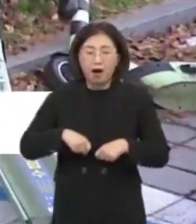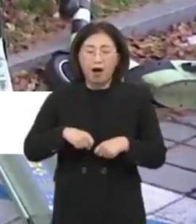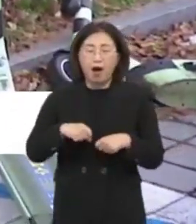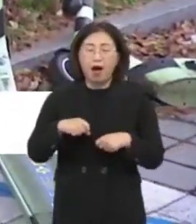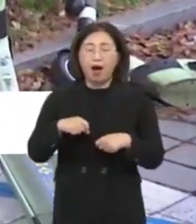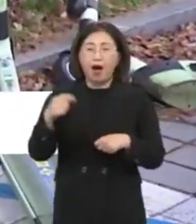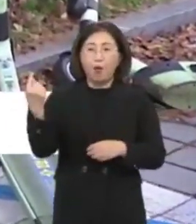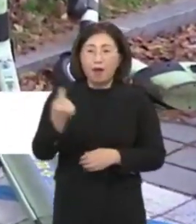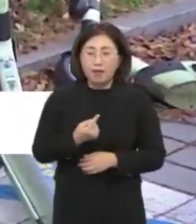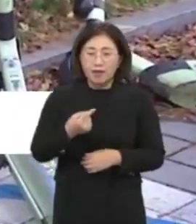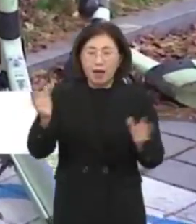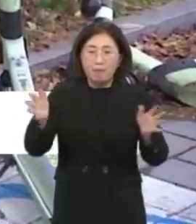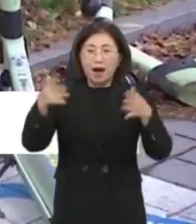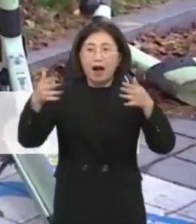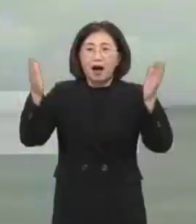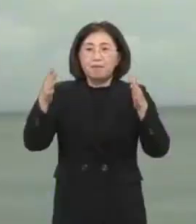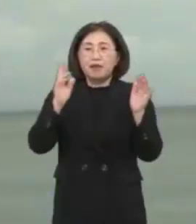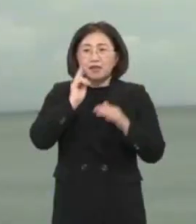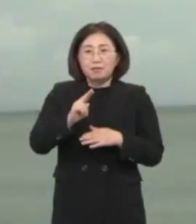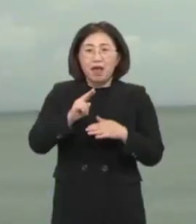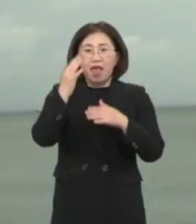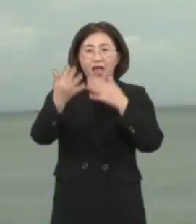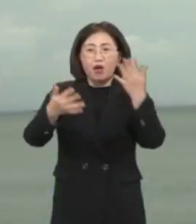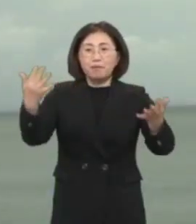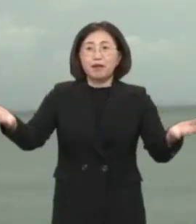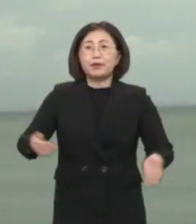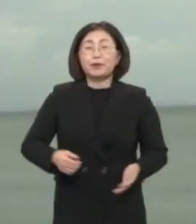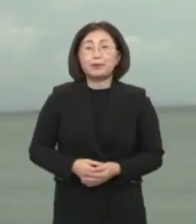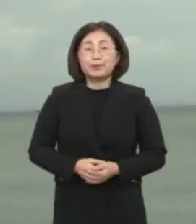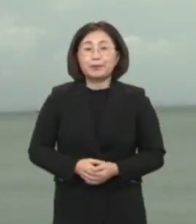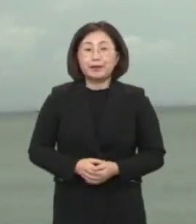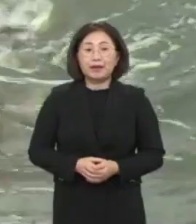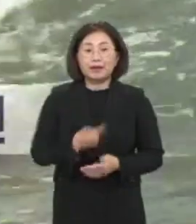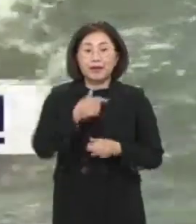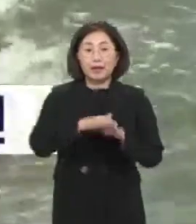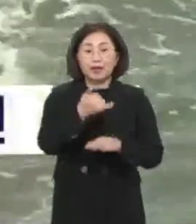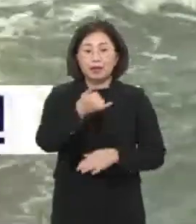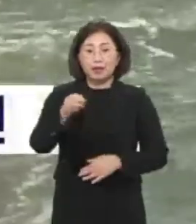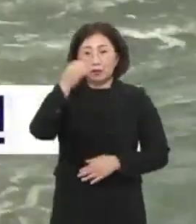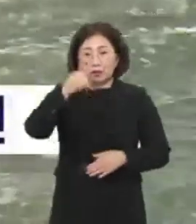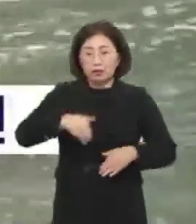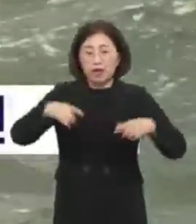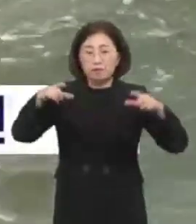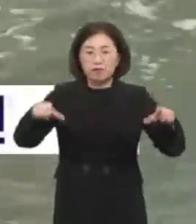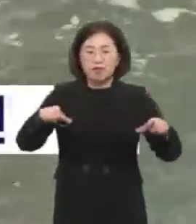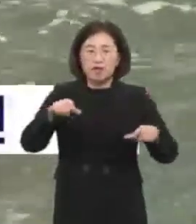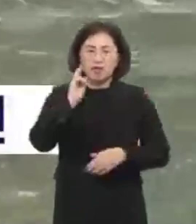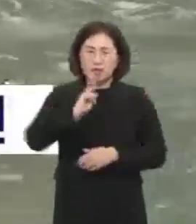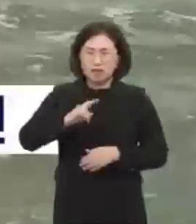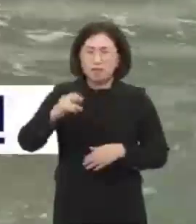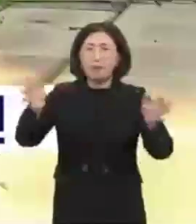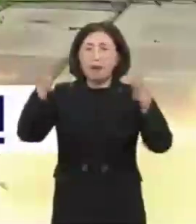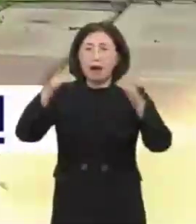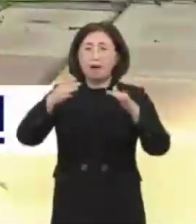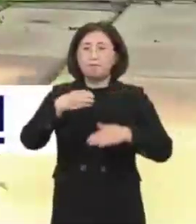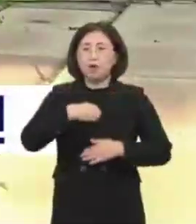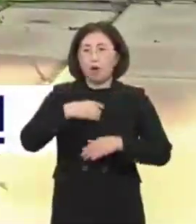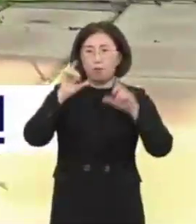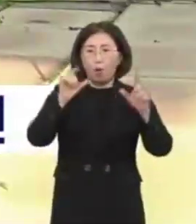부네요. 거리도 낙엽이 많이 떨어지고요. 대전, 세종, 충남 전 지역에 강풍주의보와 경보가 내려진 가운데